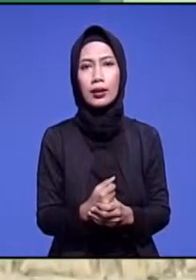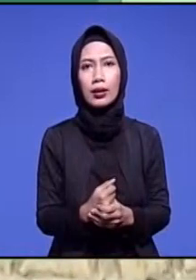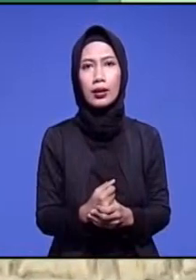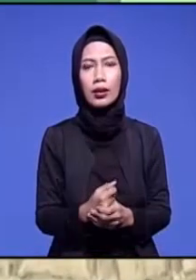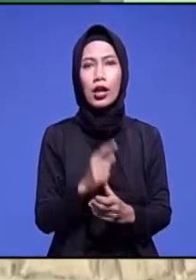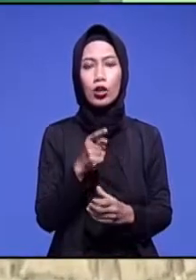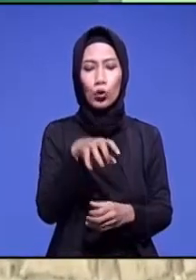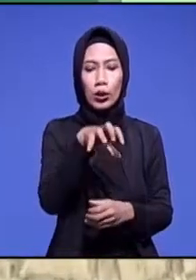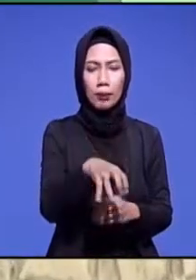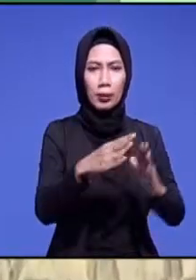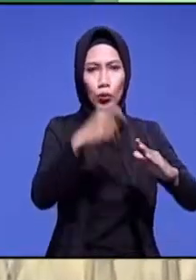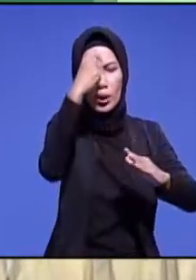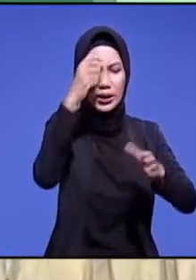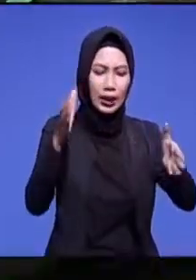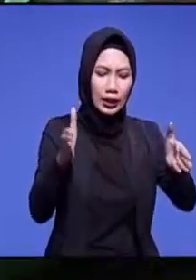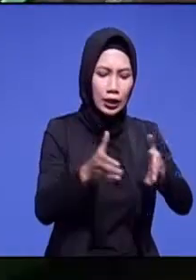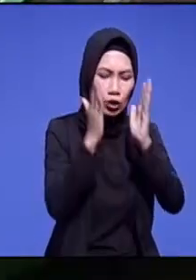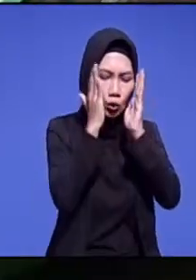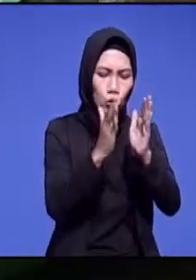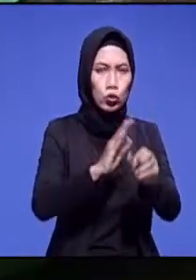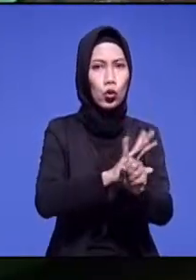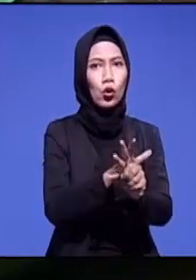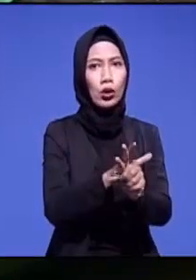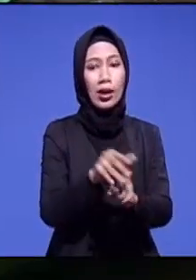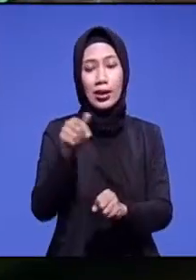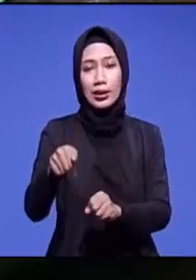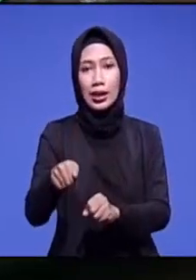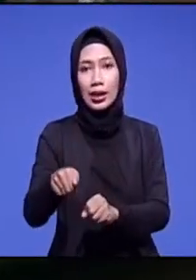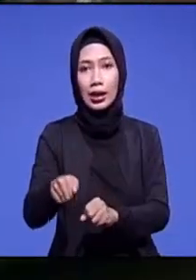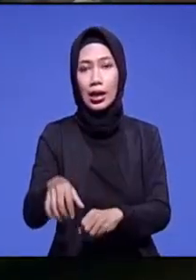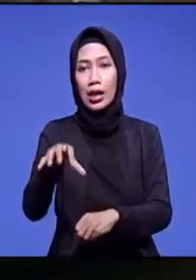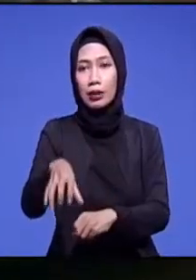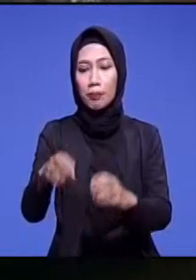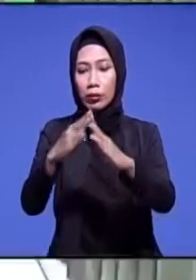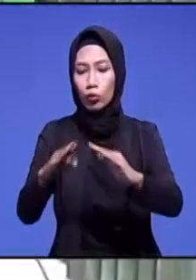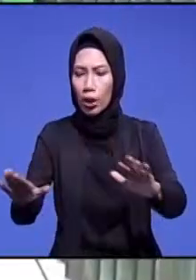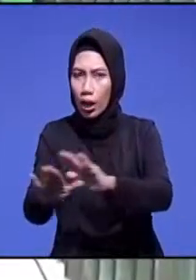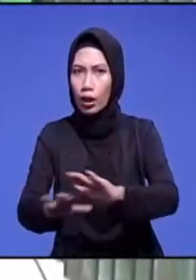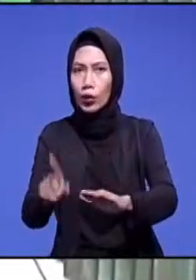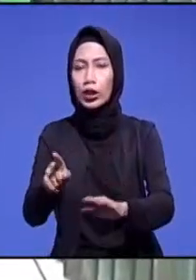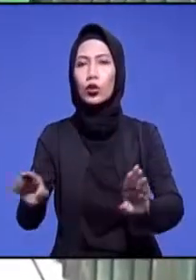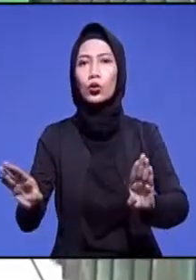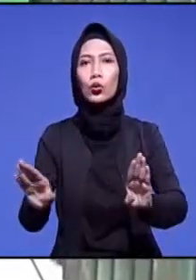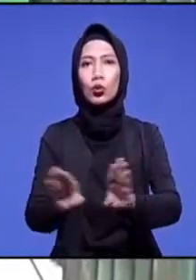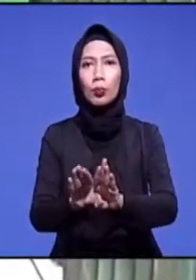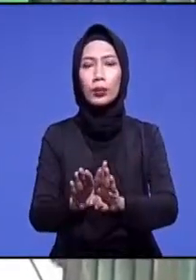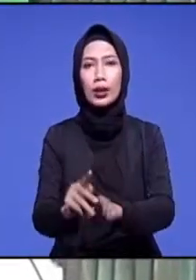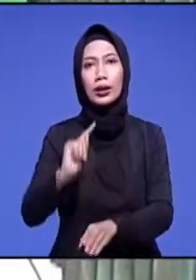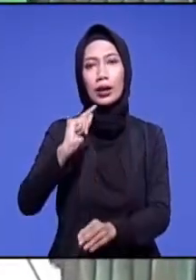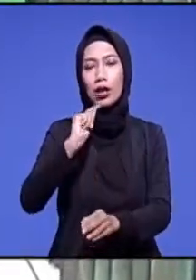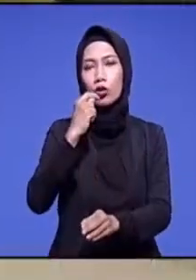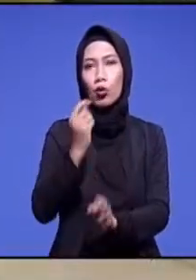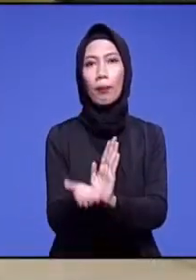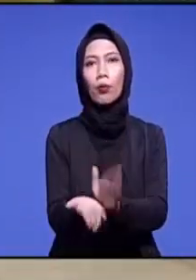faskes rujukan COVID-19. Kini, panti asuhan ditutup sementara dan uji swab digelar ulang, terutama bagi penghuni panti yang